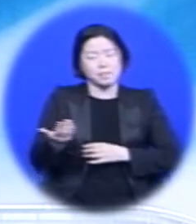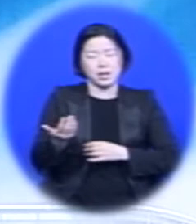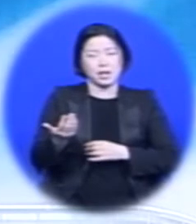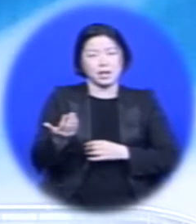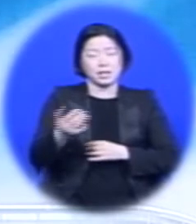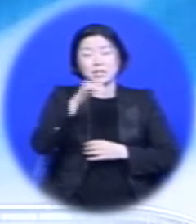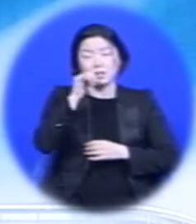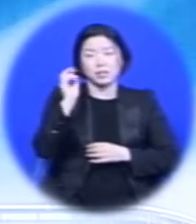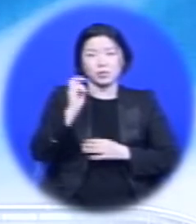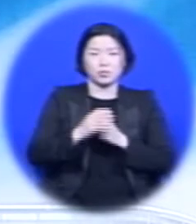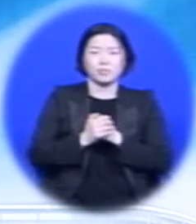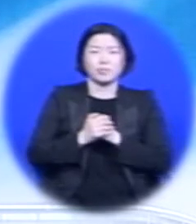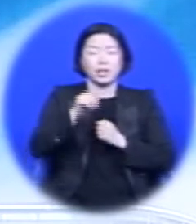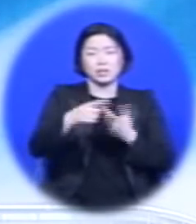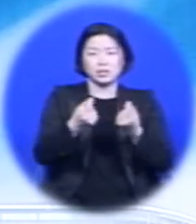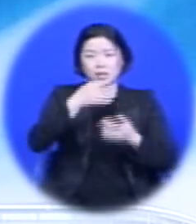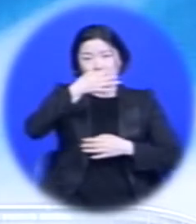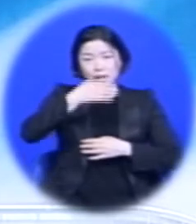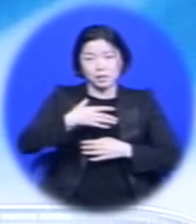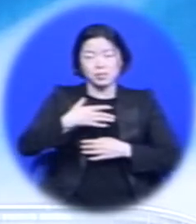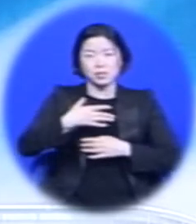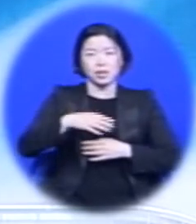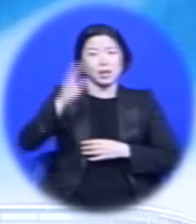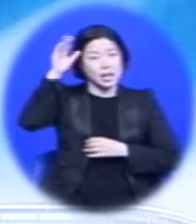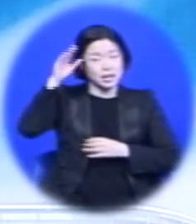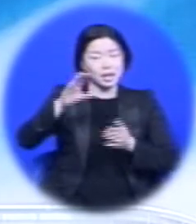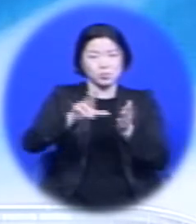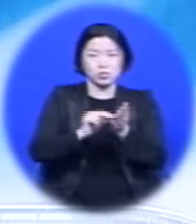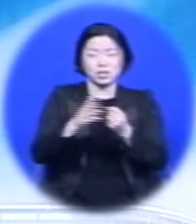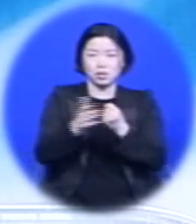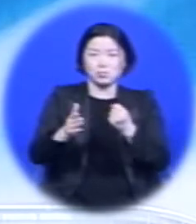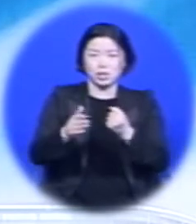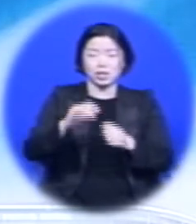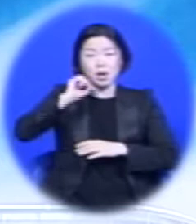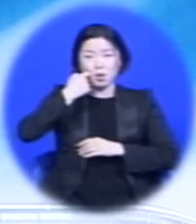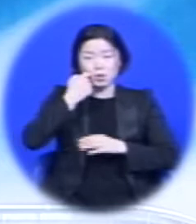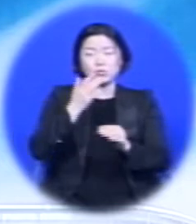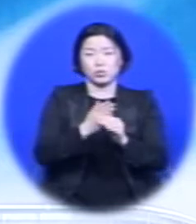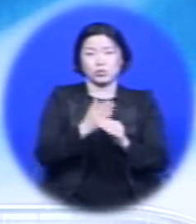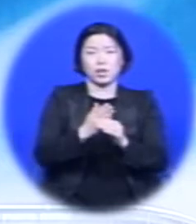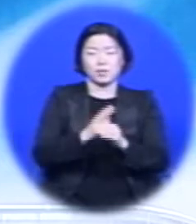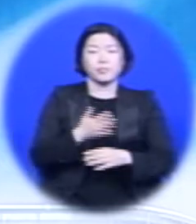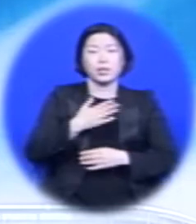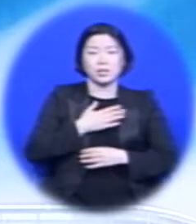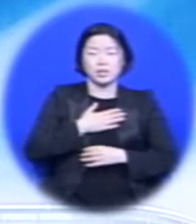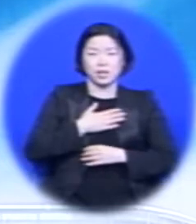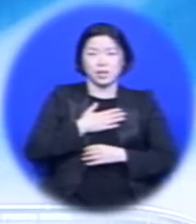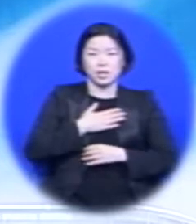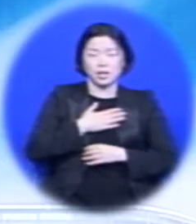같아요. 그렇게 참 힘들게 개 문제 때문에 어려워하다가 저희